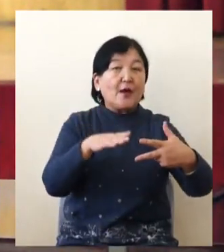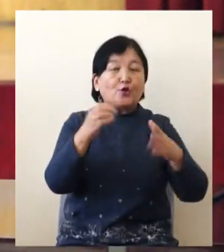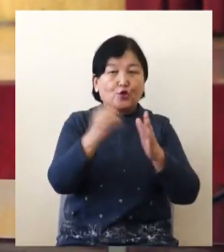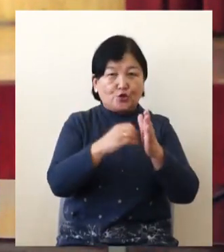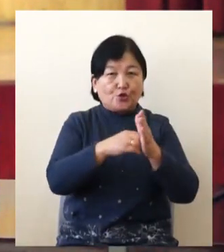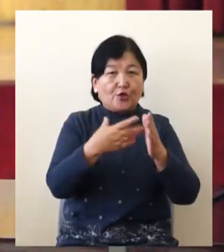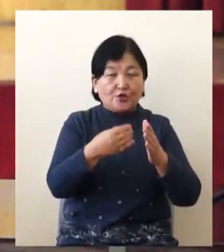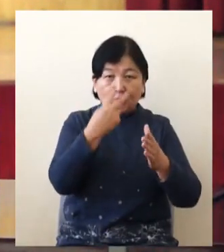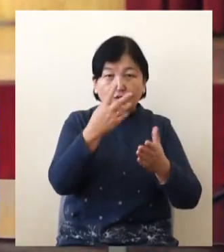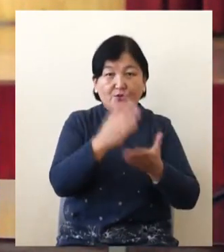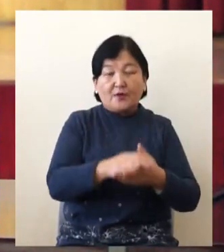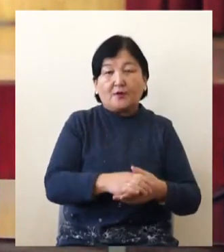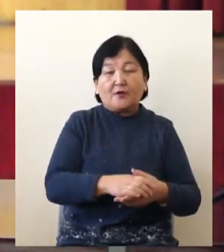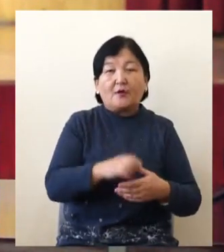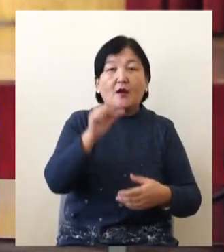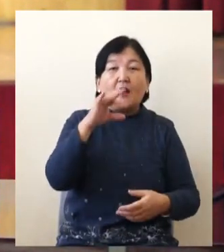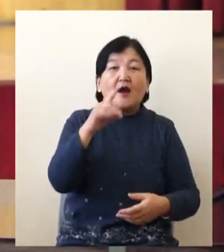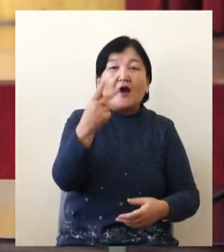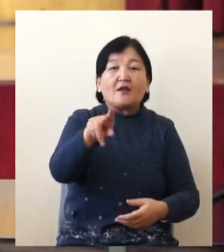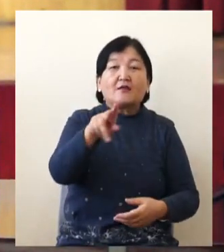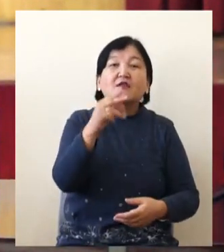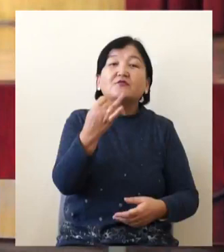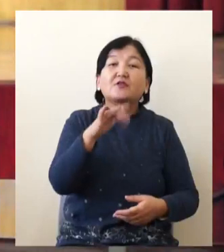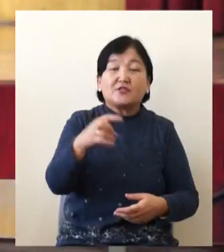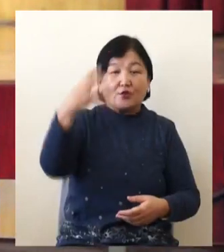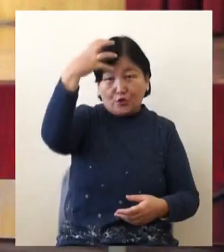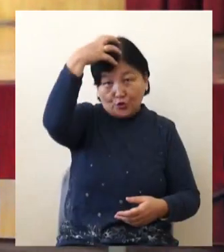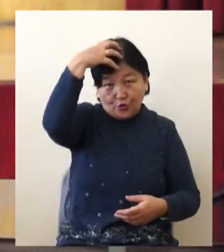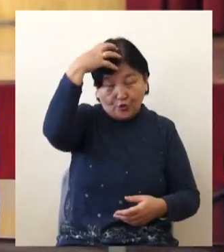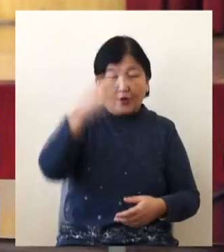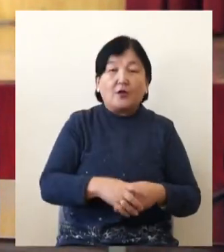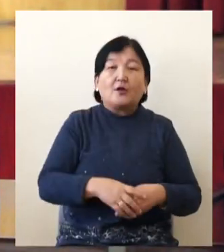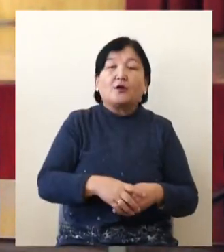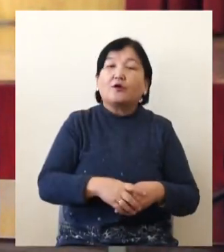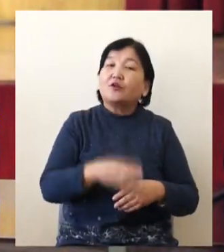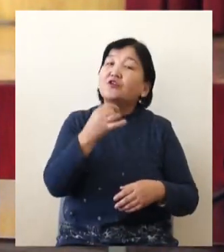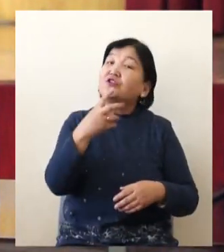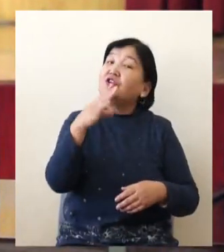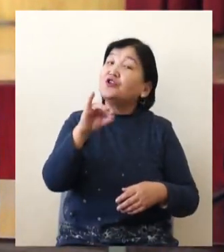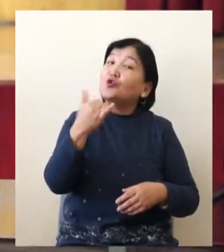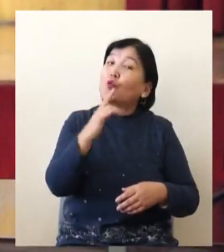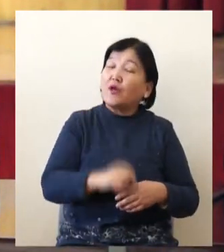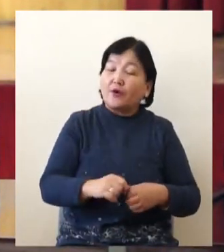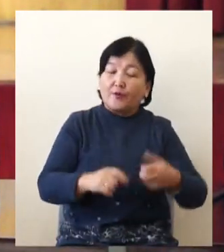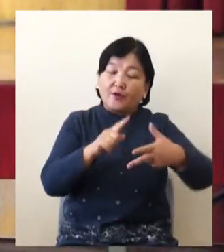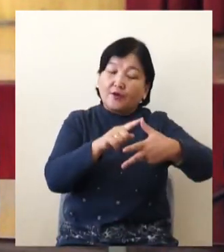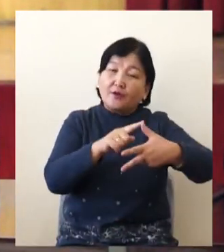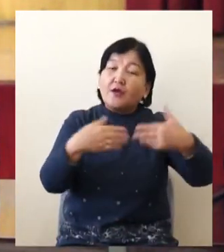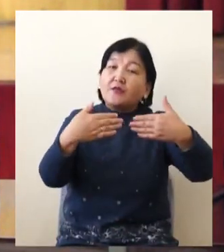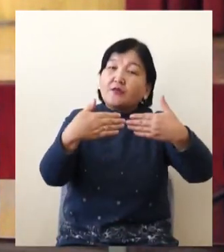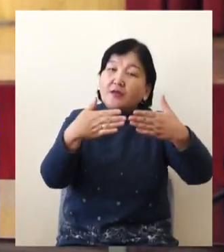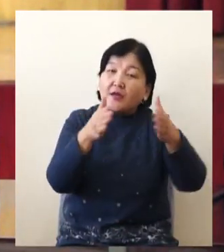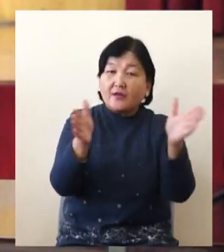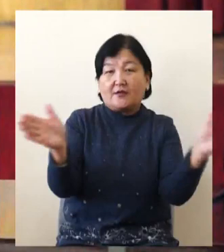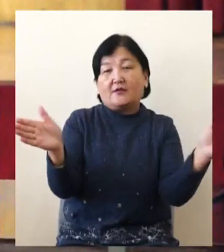Ингээд таар. Ардчилсан төрийн шин чанар юу вэ гэхээр англи хэлээр TAR гэж хэлж байгаа. Нээлттэй ил тод